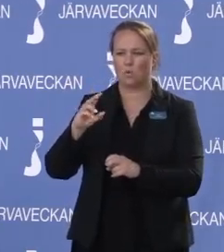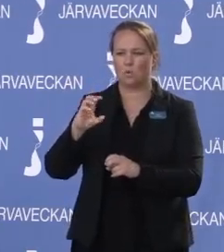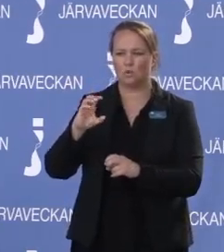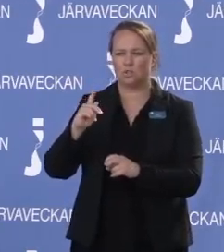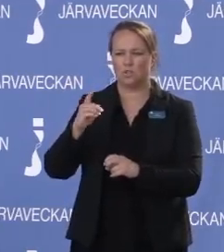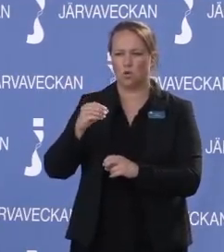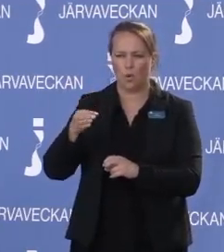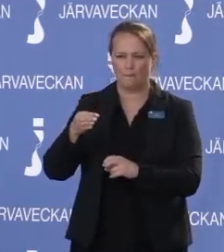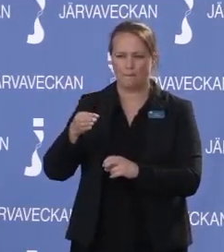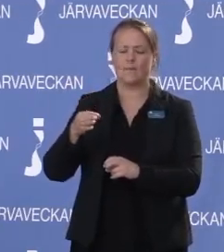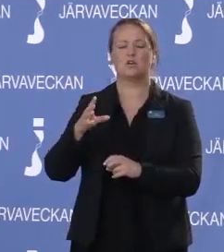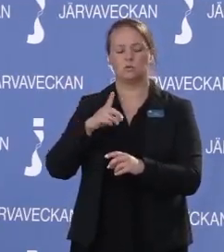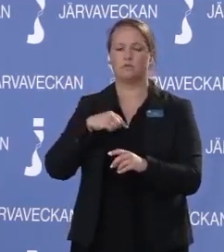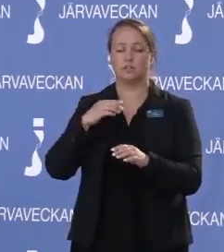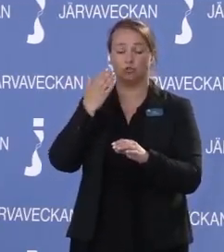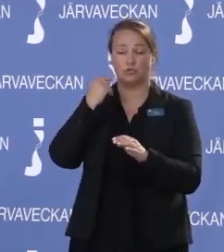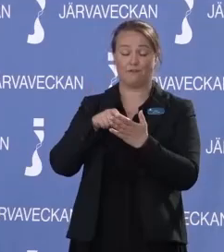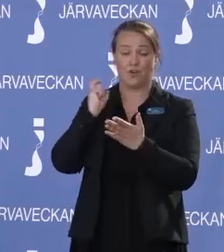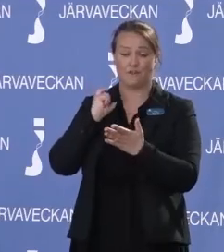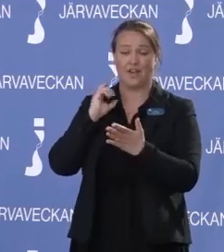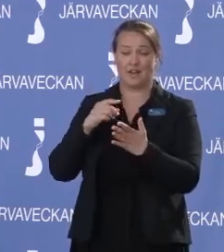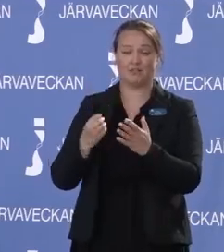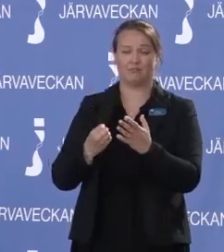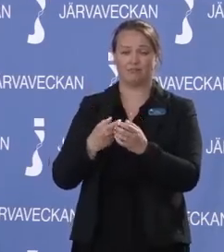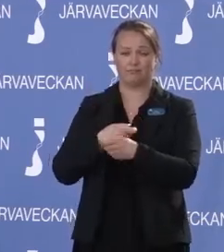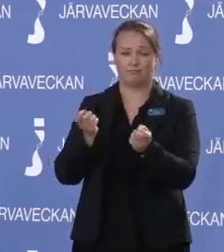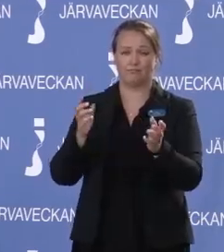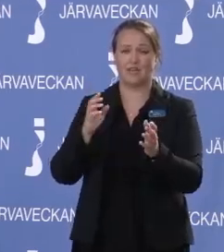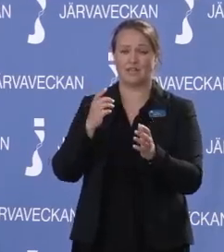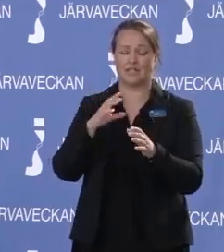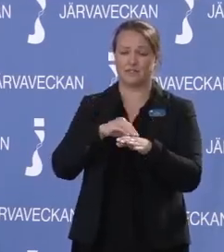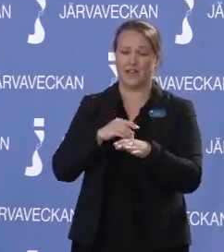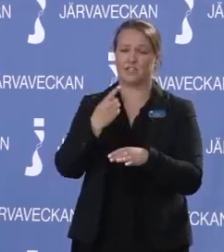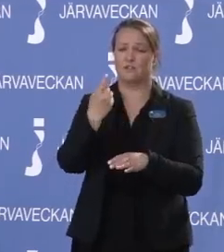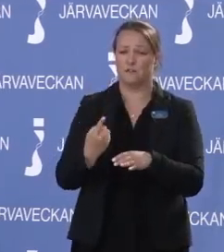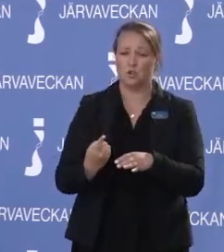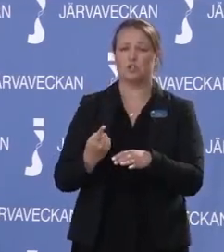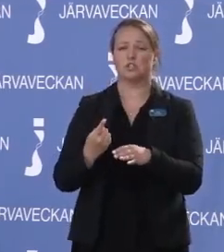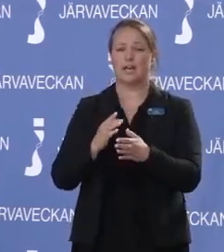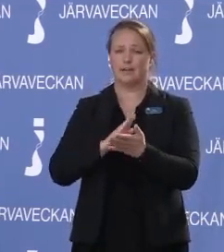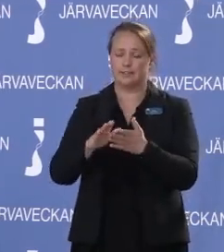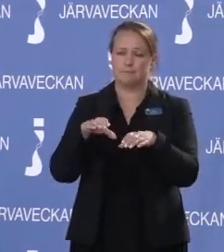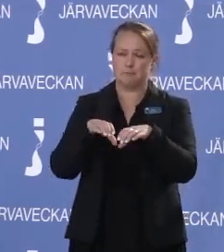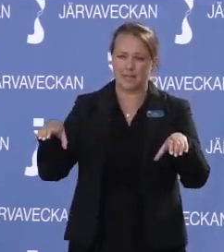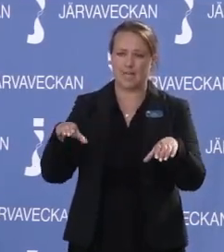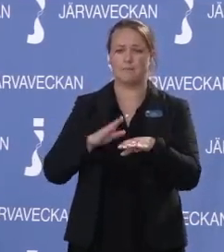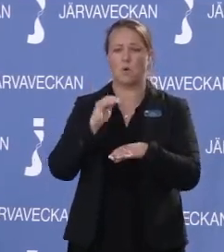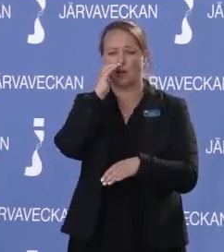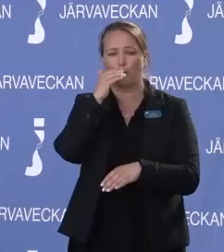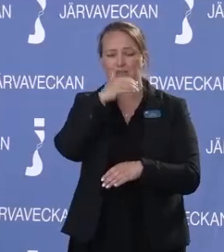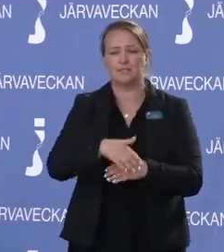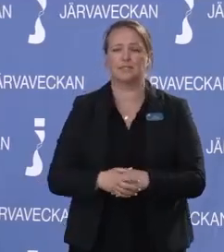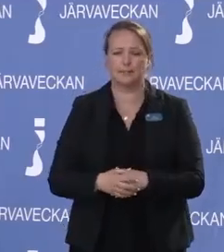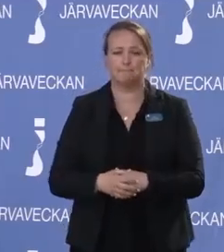skapa, eller där vi precis har nu, förra veckan lanserat Sveriges första renodlade panel på arabiska. Och